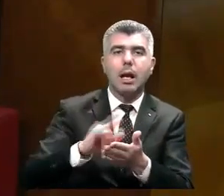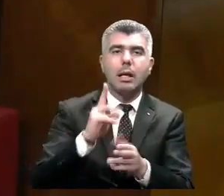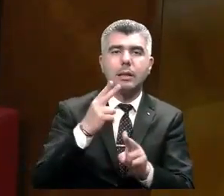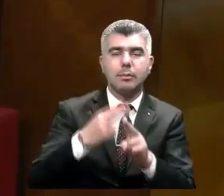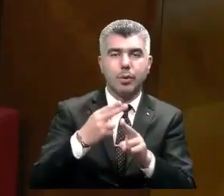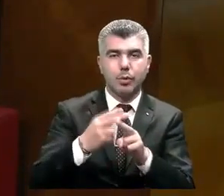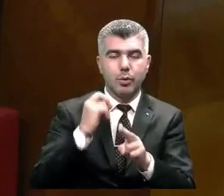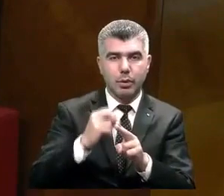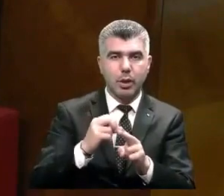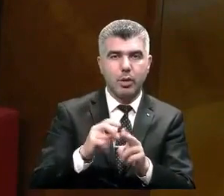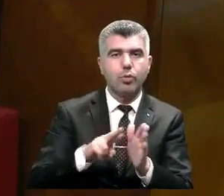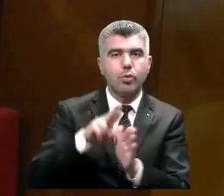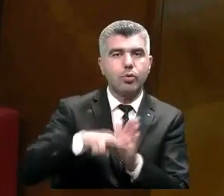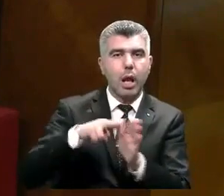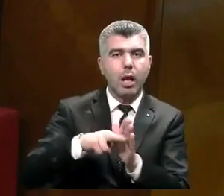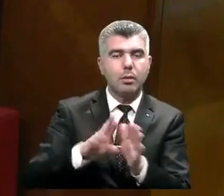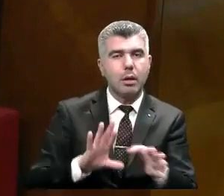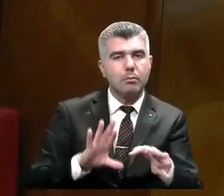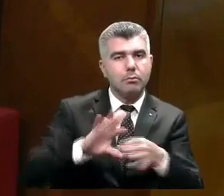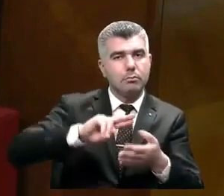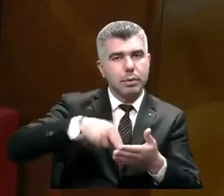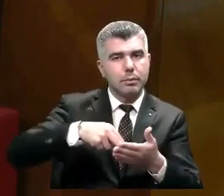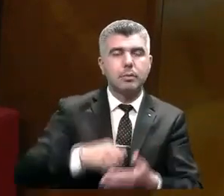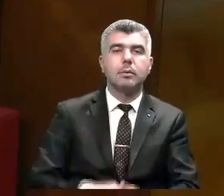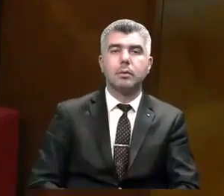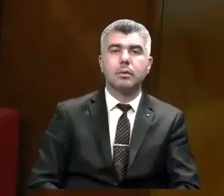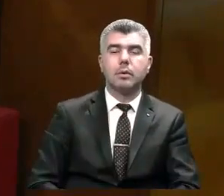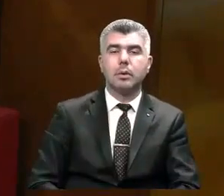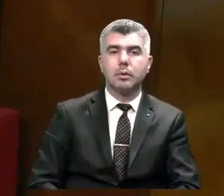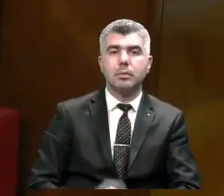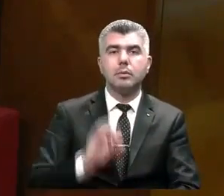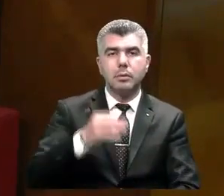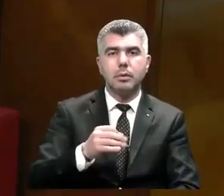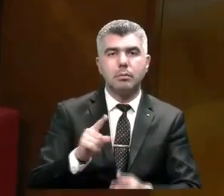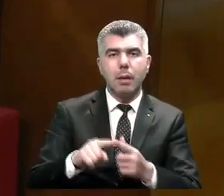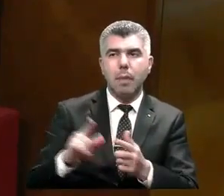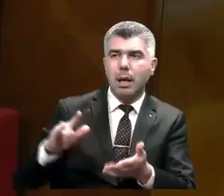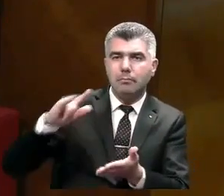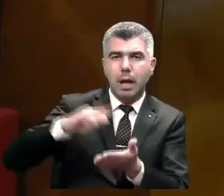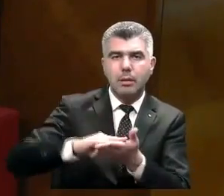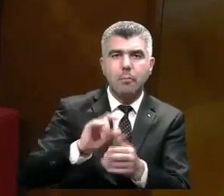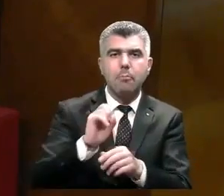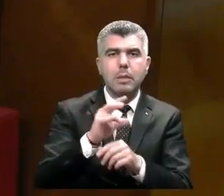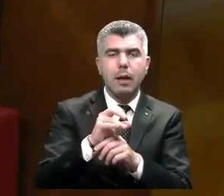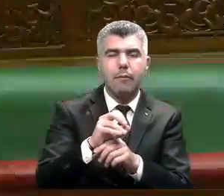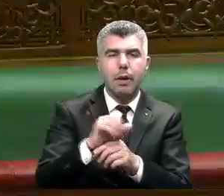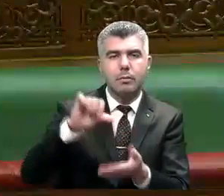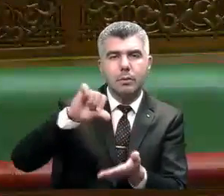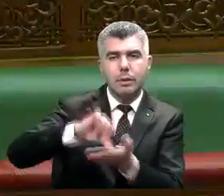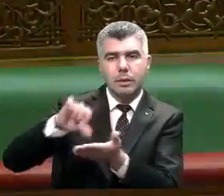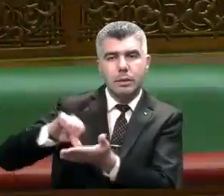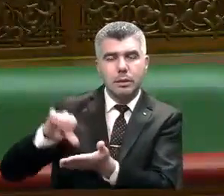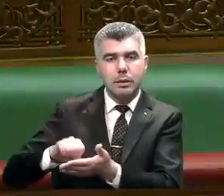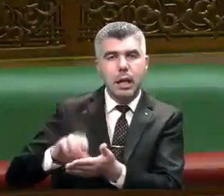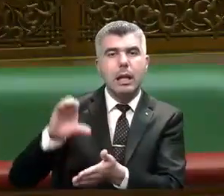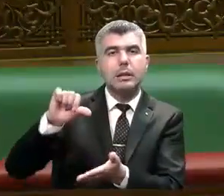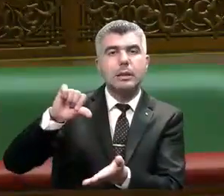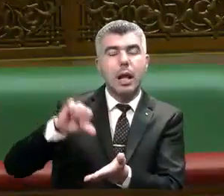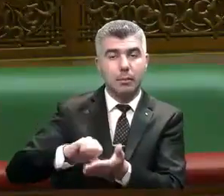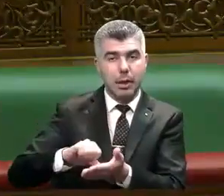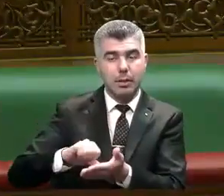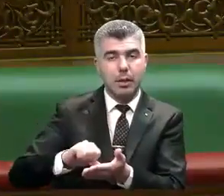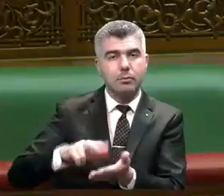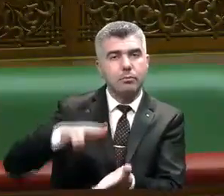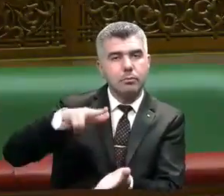مع الجهات. وحنا باش نواصلوا التعزيز ديال الاتصال الجوي الداخلي بخطوط غير ممركزه على الدار البيضاء،